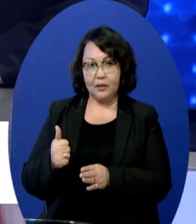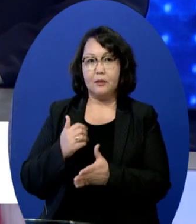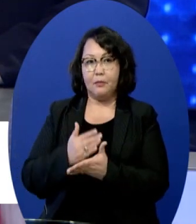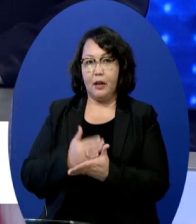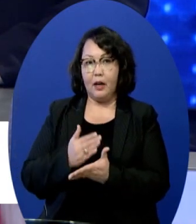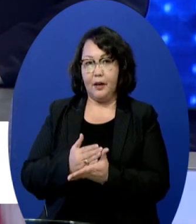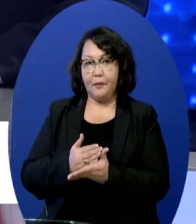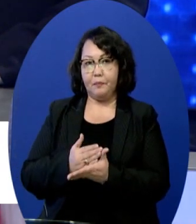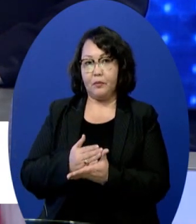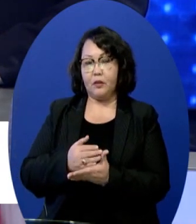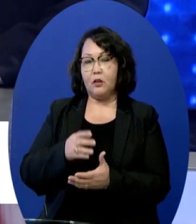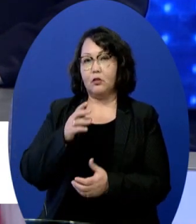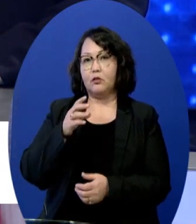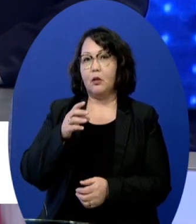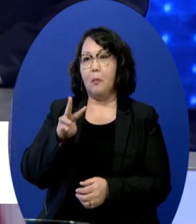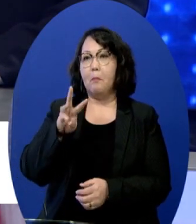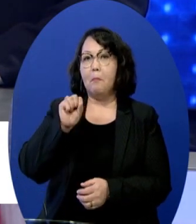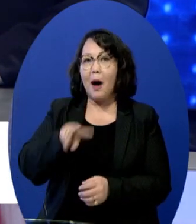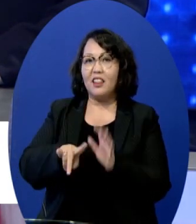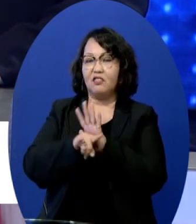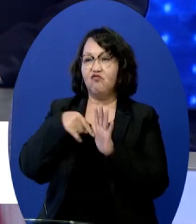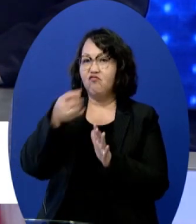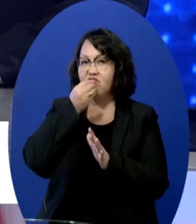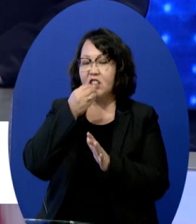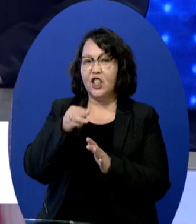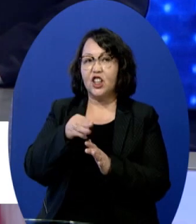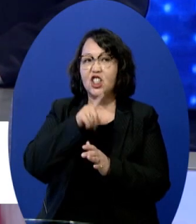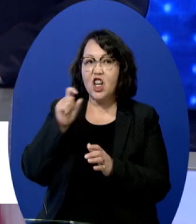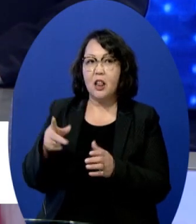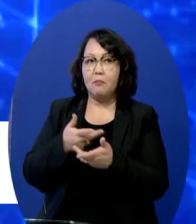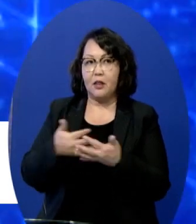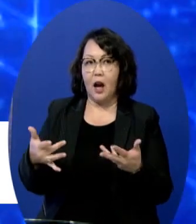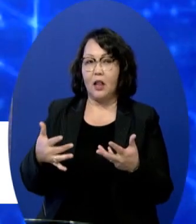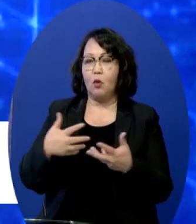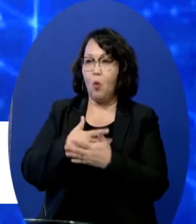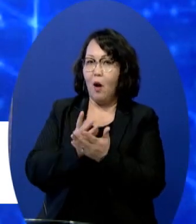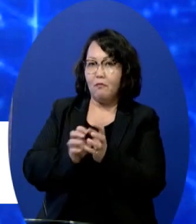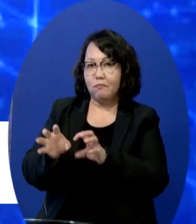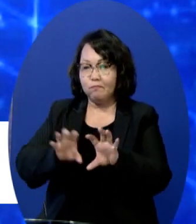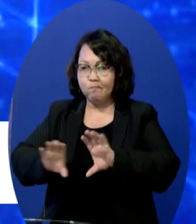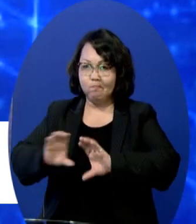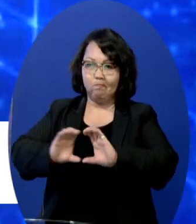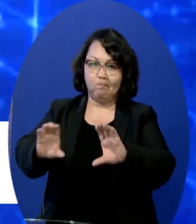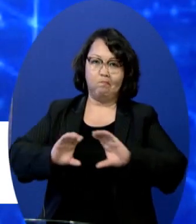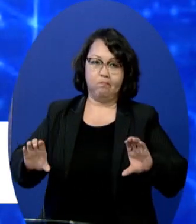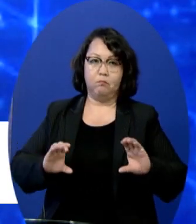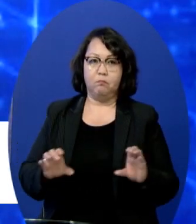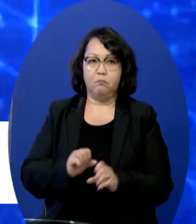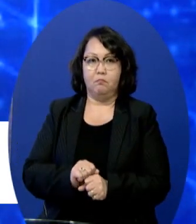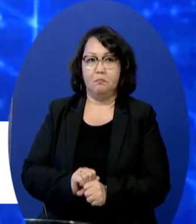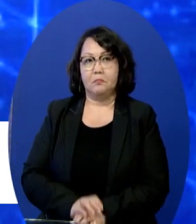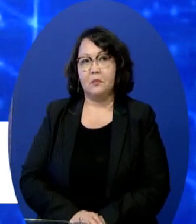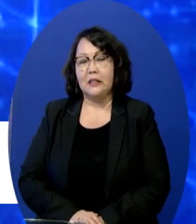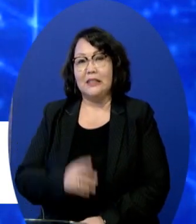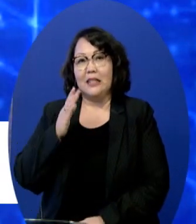Ингээд тижээлийнхээ нөөцийг бүрдүүлээд аймаг руу хаваарлнаа. Цаашдаа ер нь яах вэ? Одоо малын тоо толгоо өсдөг, бэлчээрийн